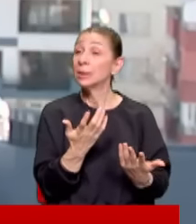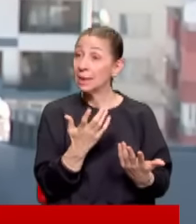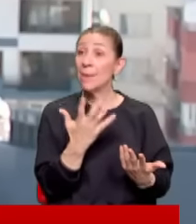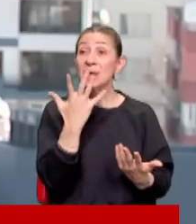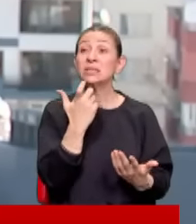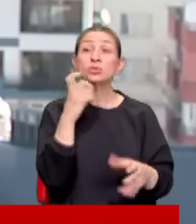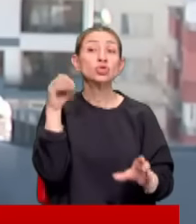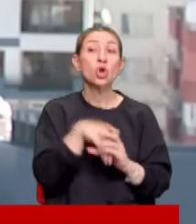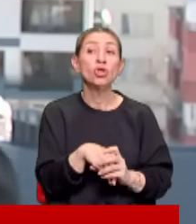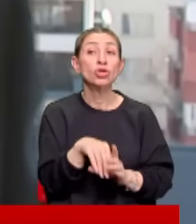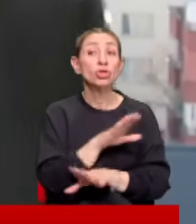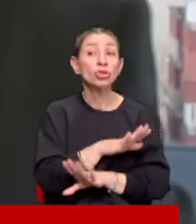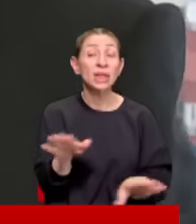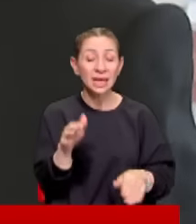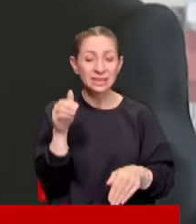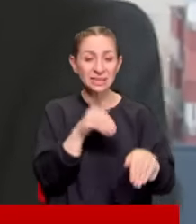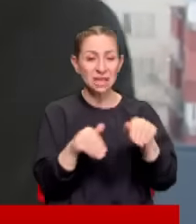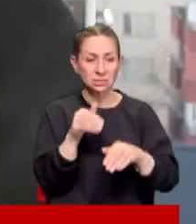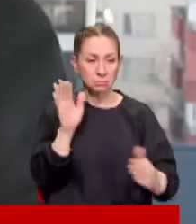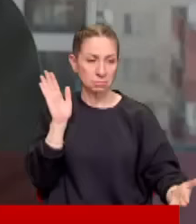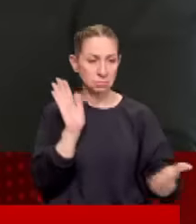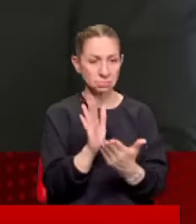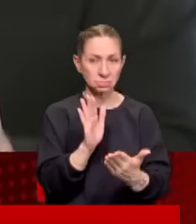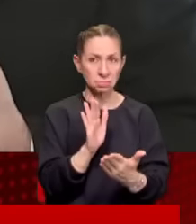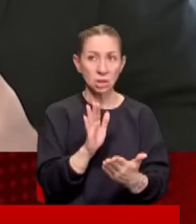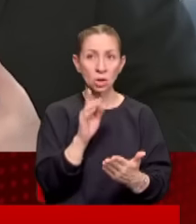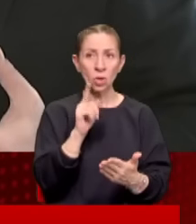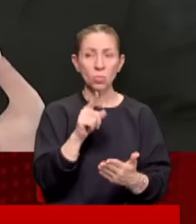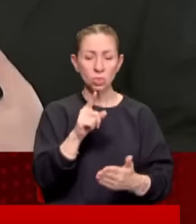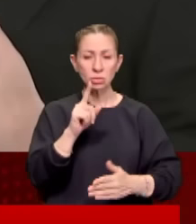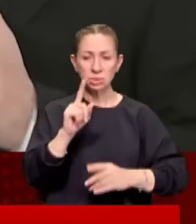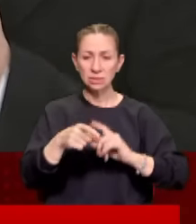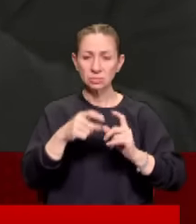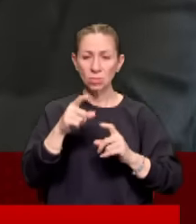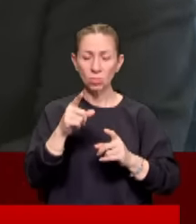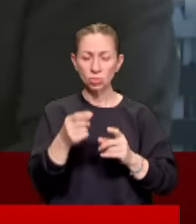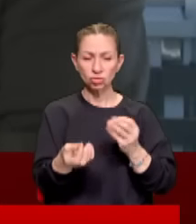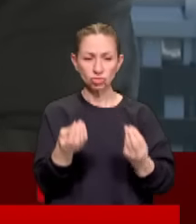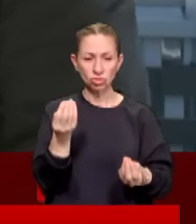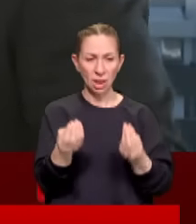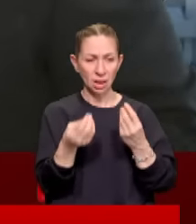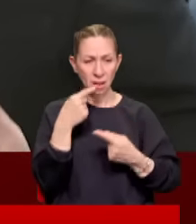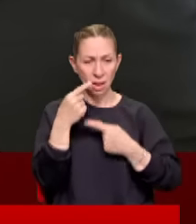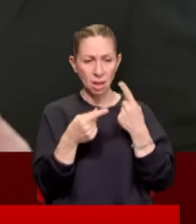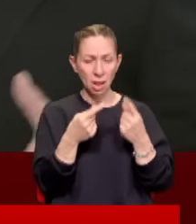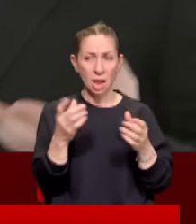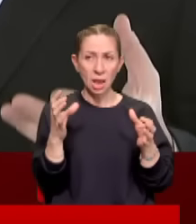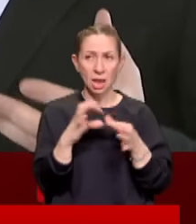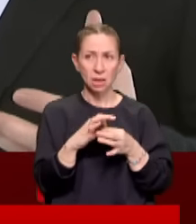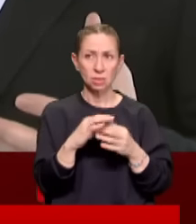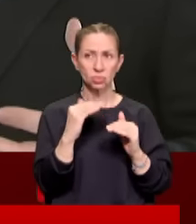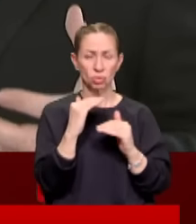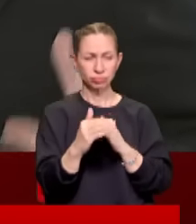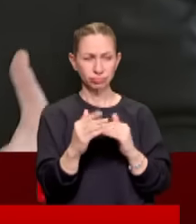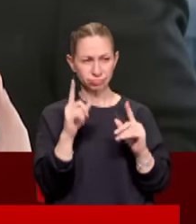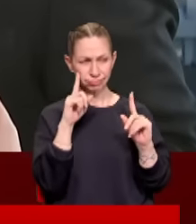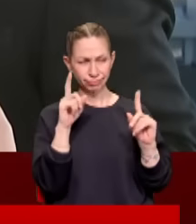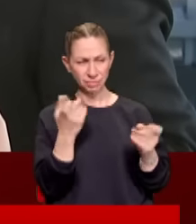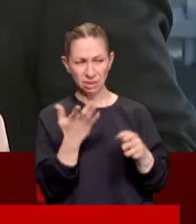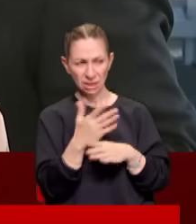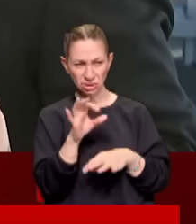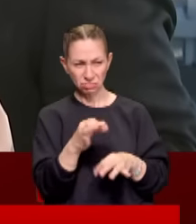yılın sonunda seçim sattım halindeki bu tespitler ve bu ortaya konulan iddialarla ilgili vatandaş ya niye